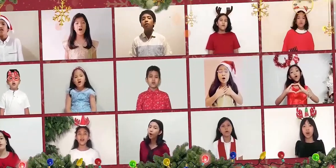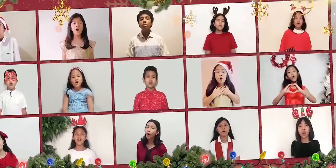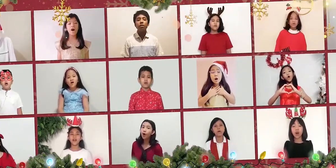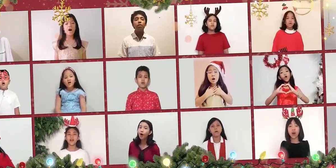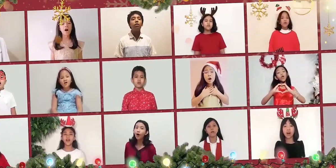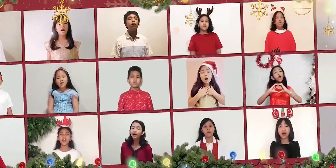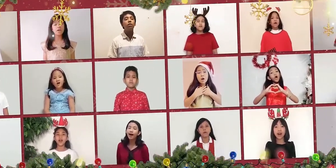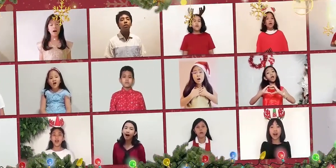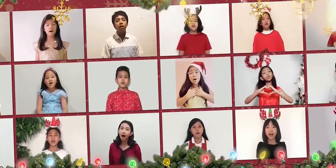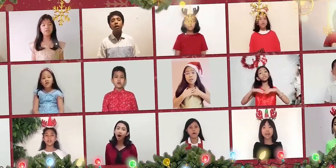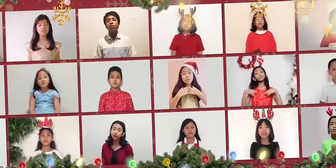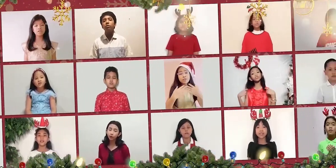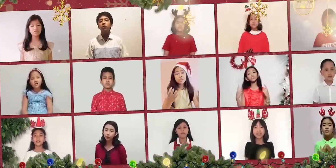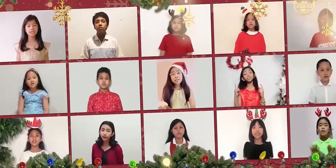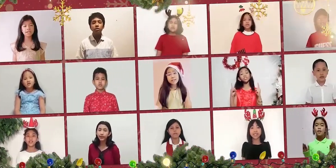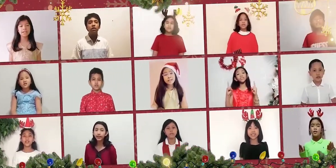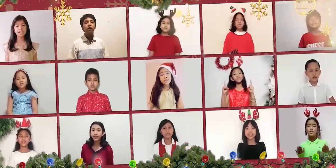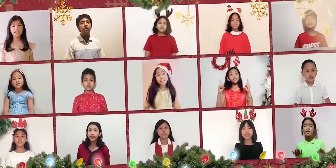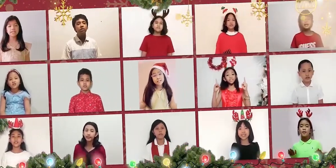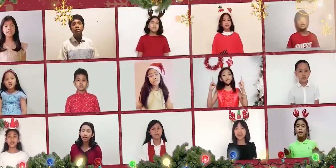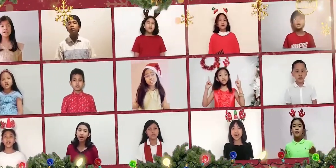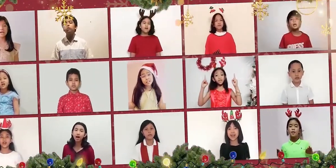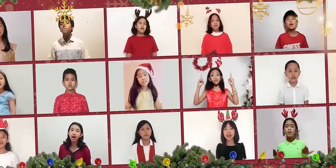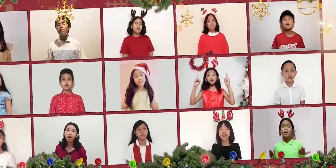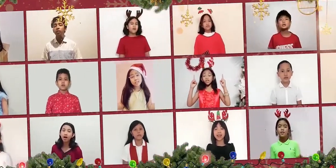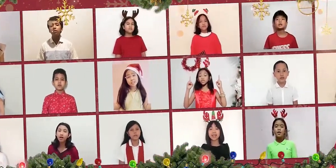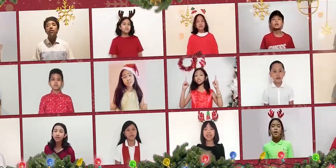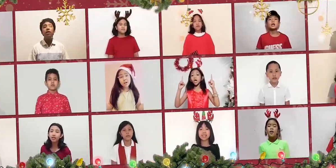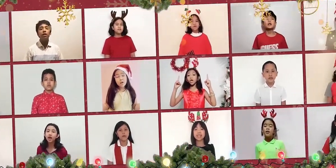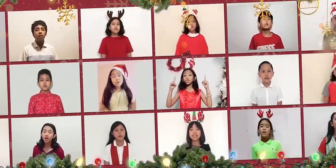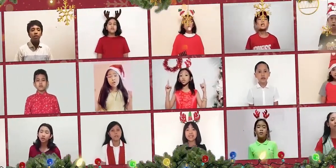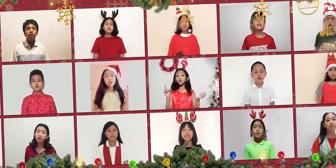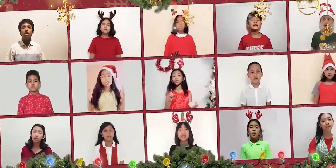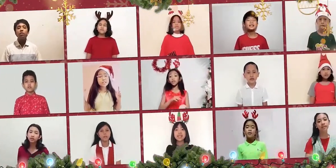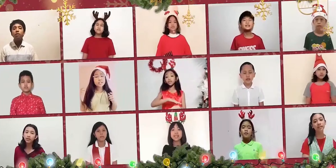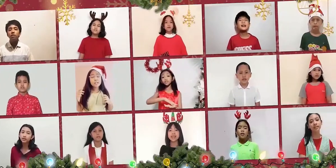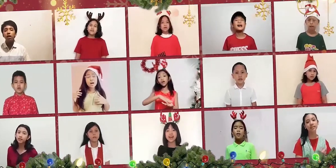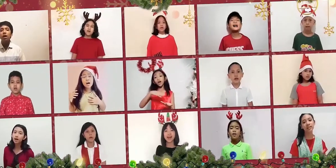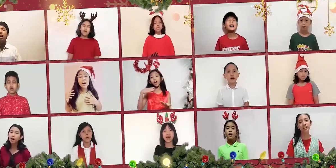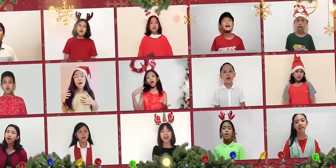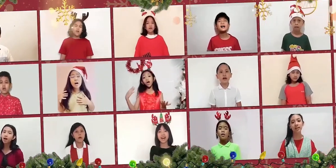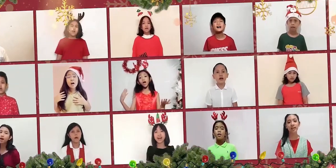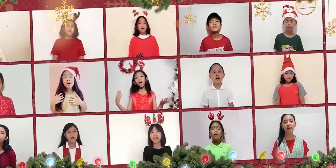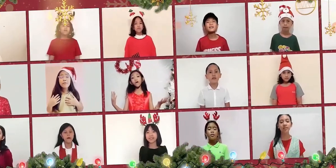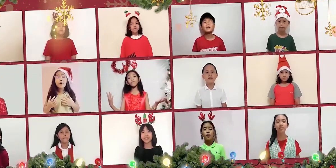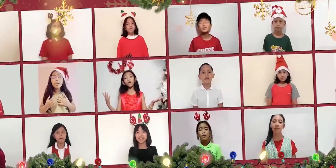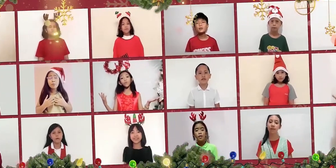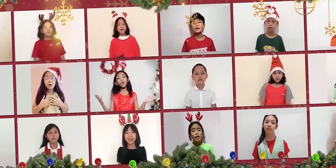Jesus, you are this God.